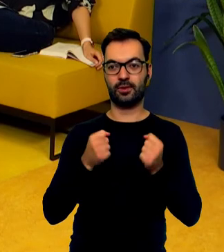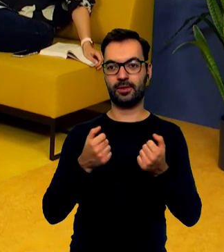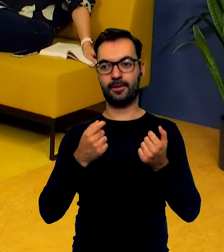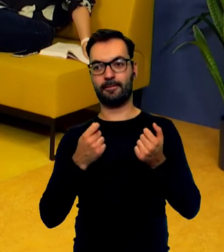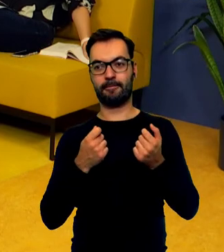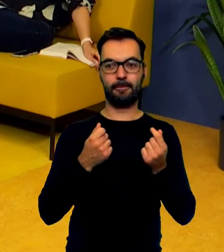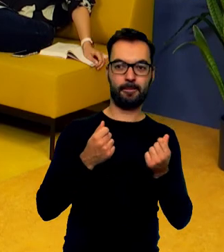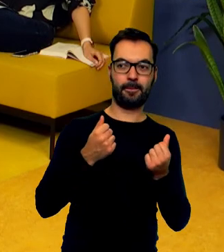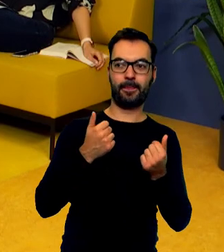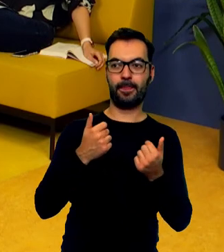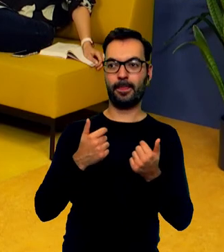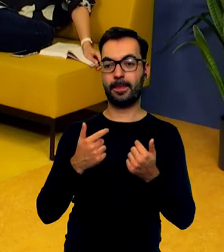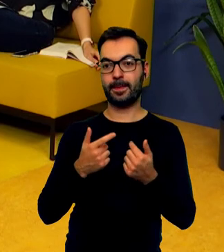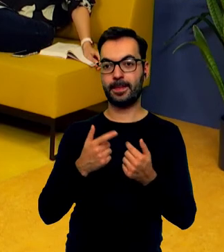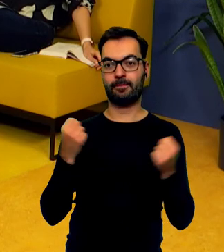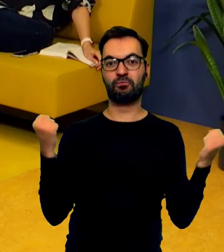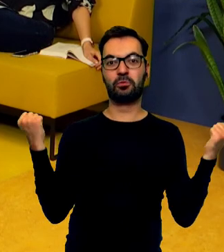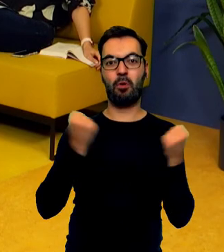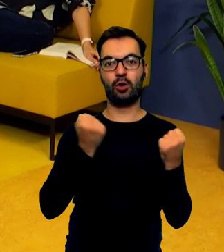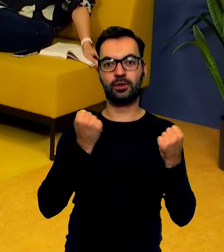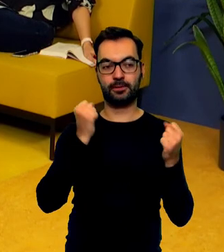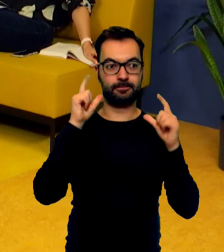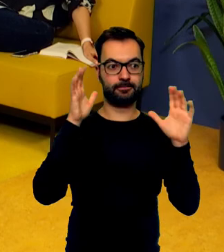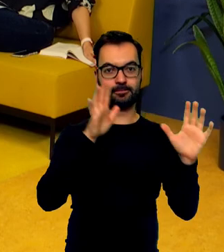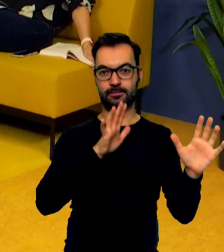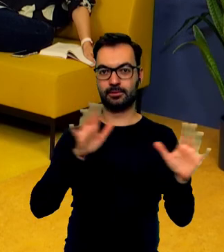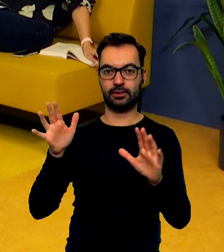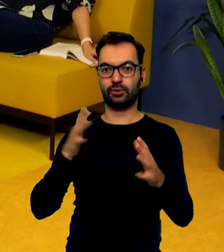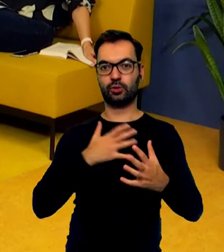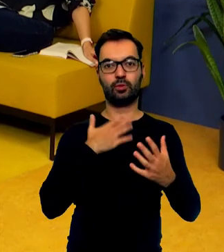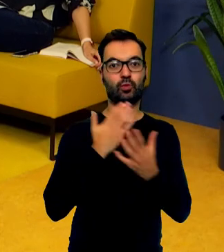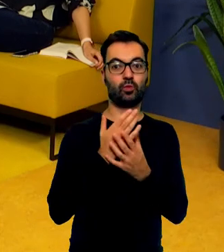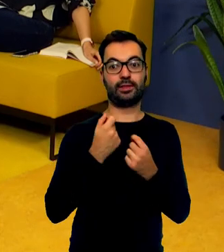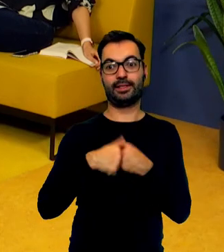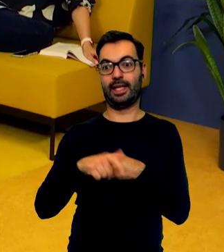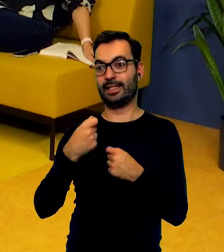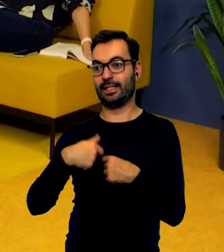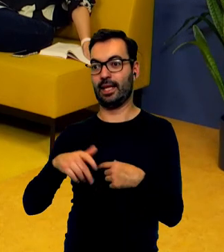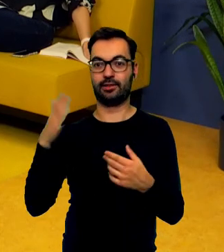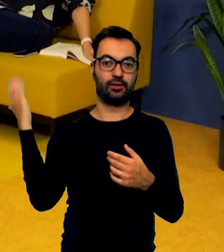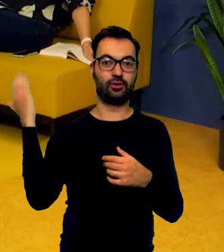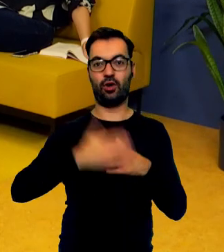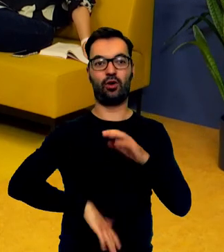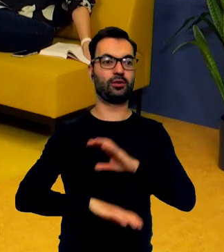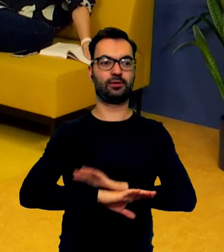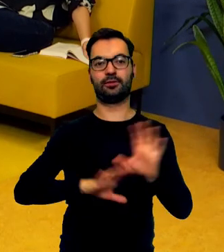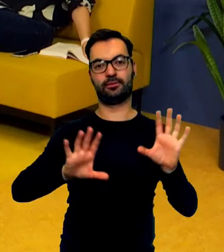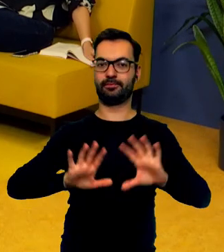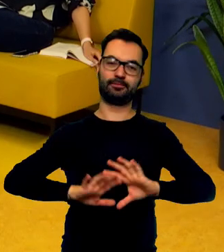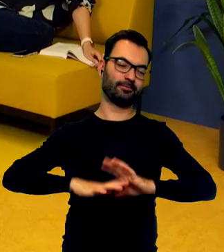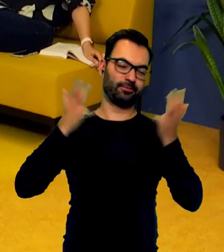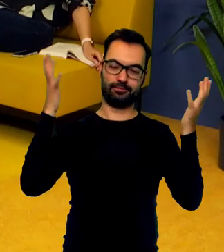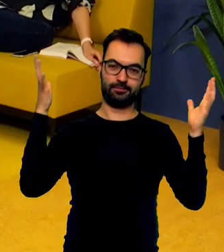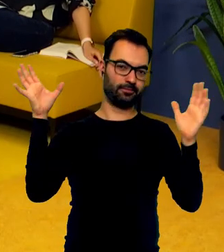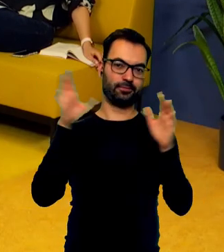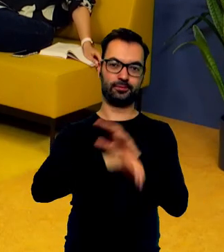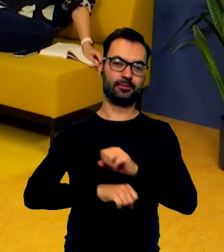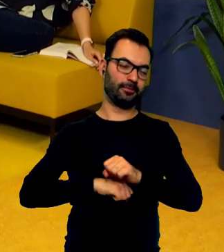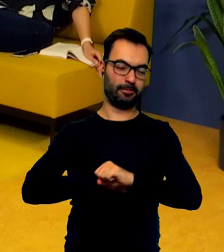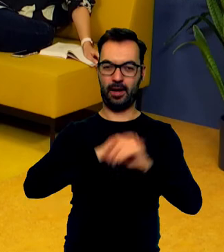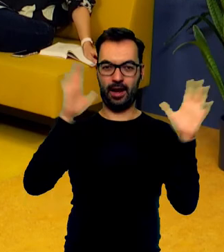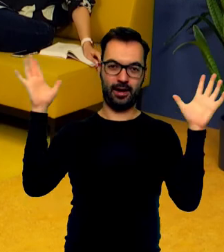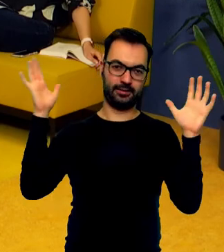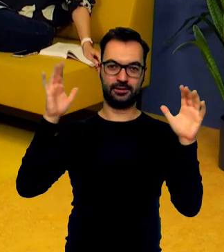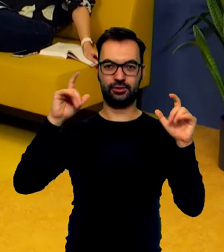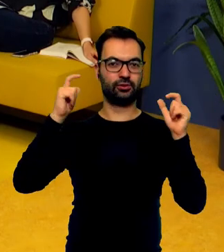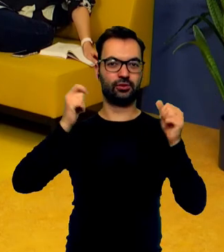takim apokaliptycznym wzmożeniu, że mamy poczucie, że już za moment to wszystko ekstatycznie się rozpadnie, że coś się